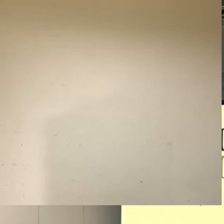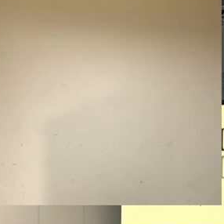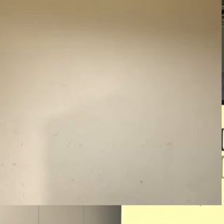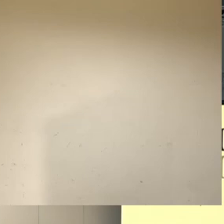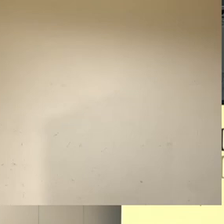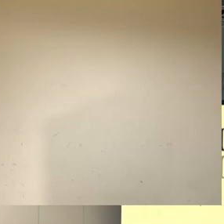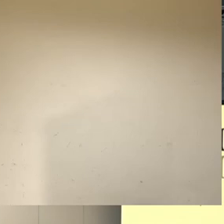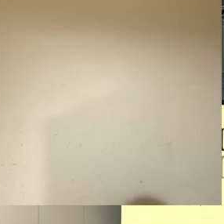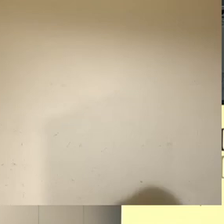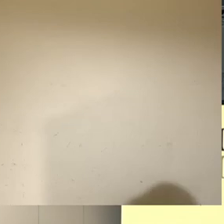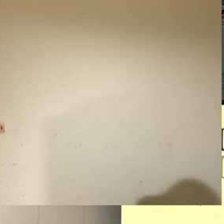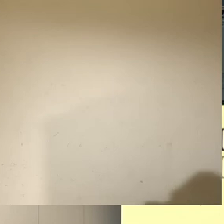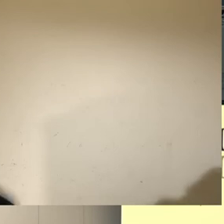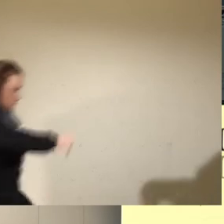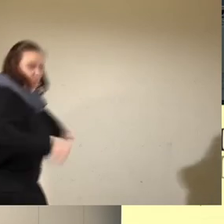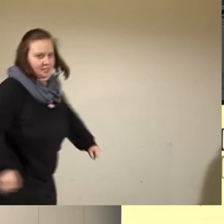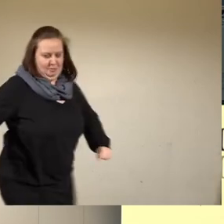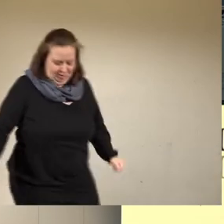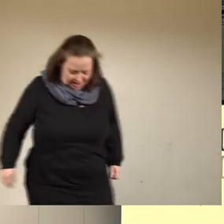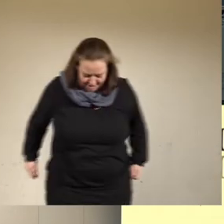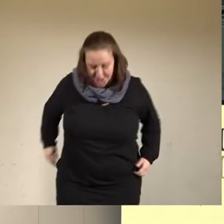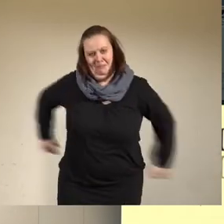So, meine Damen, meine Herren, können wir fortsetzen?